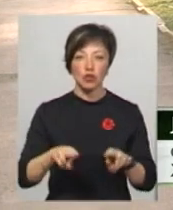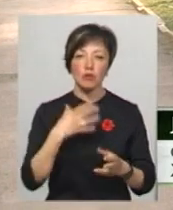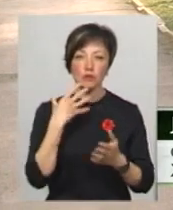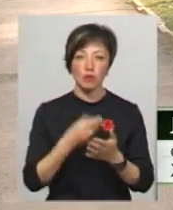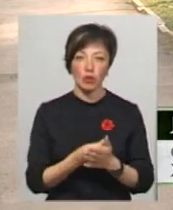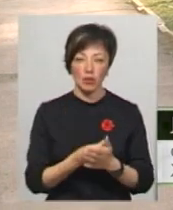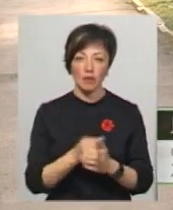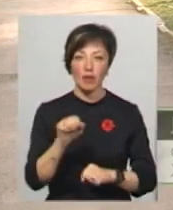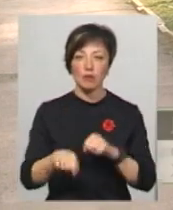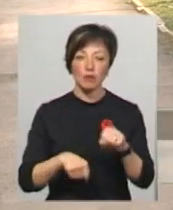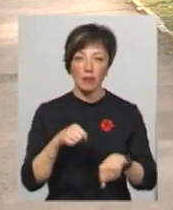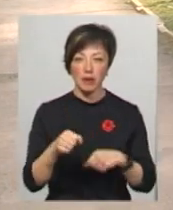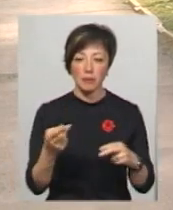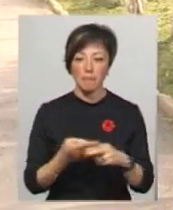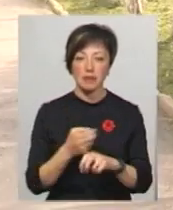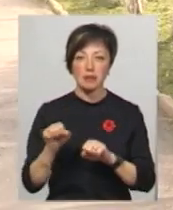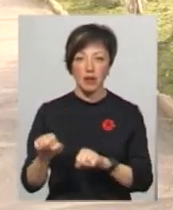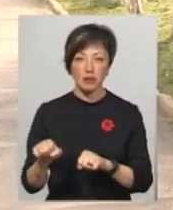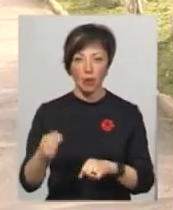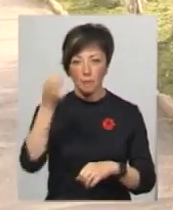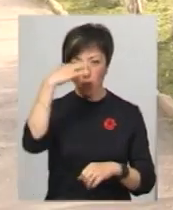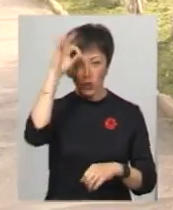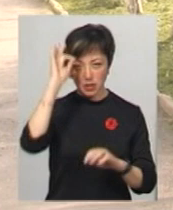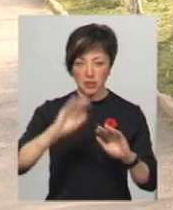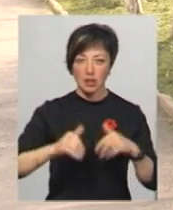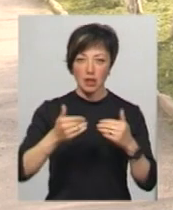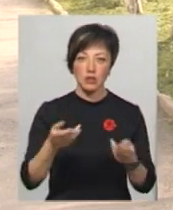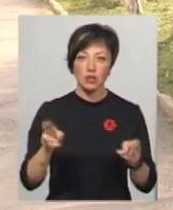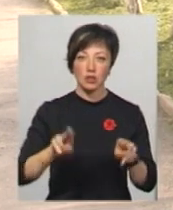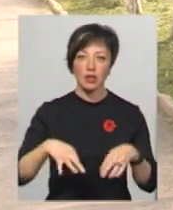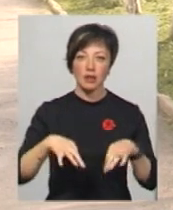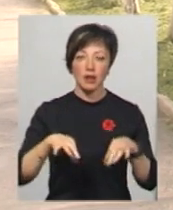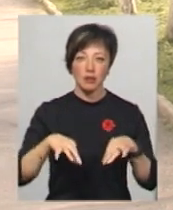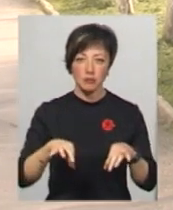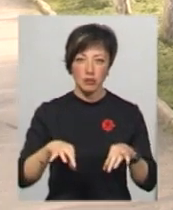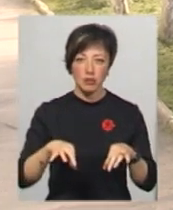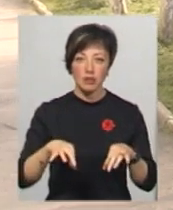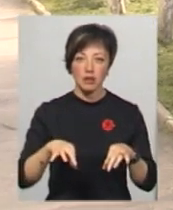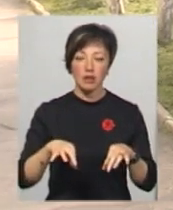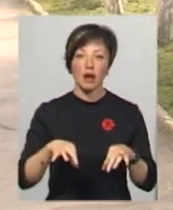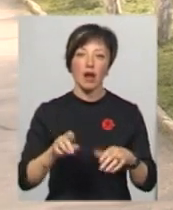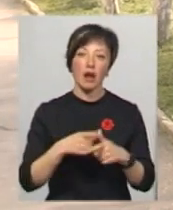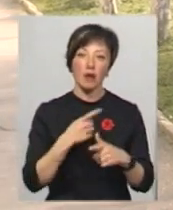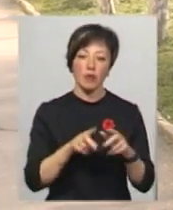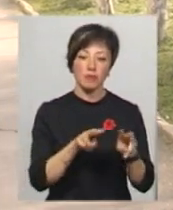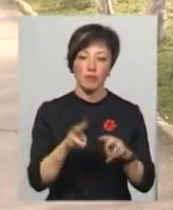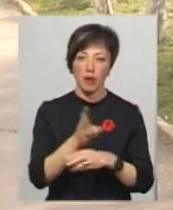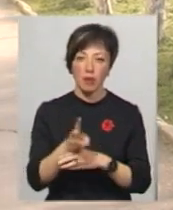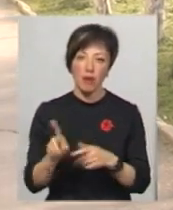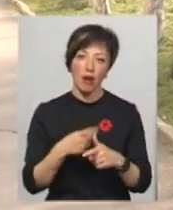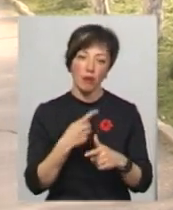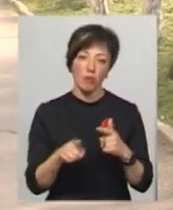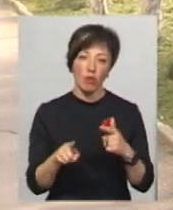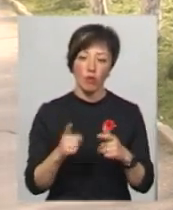свої велосипеди без захисту. Поліцейські радять залишати транспортні засоби або в полі зору відеокамер, або під